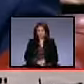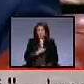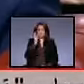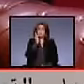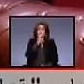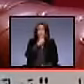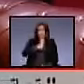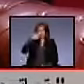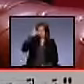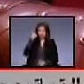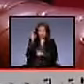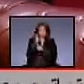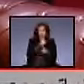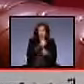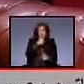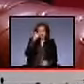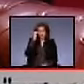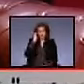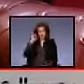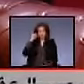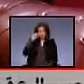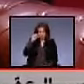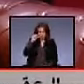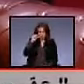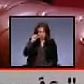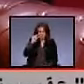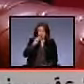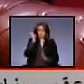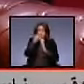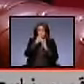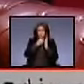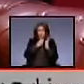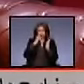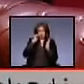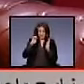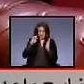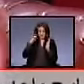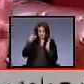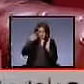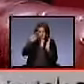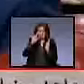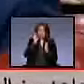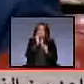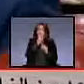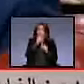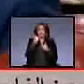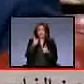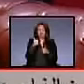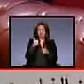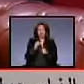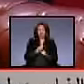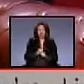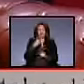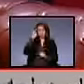الافلام. كان اخراج برضو احمد جلال وكان كاتبه احمد فهمي. وانا بحب الفيلم ده جدا، كانت فكرته وانا بحبه جدا على فكره.